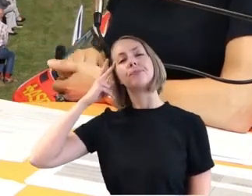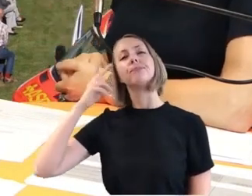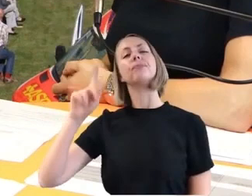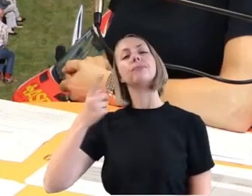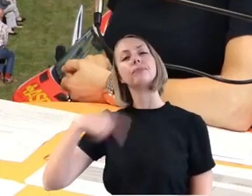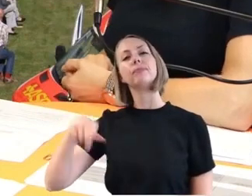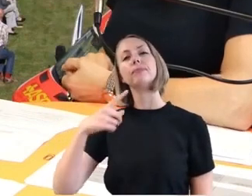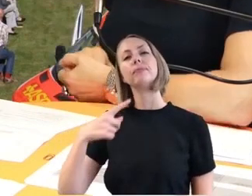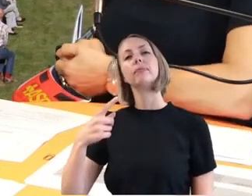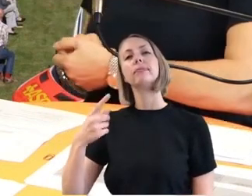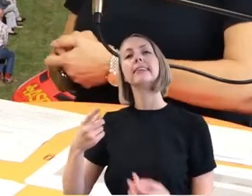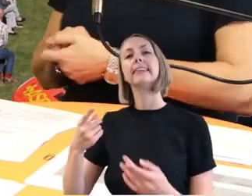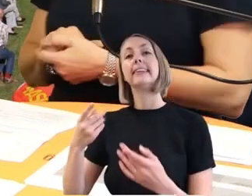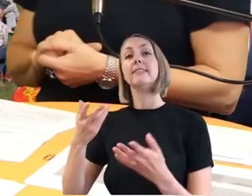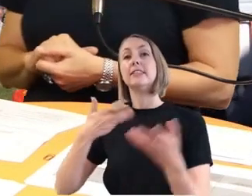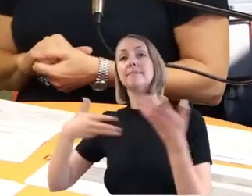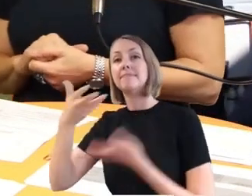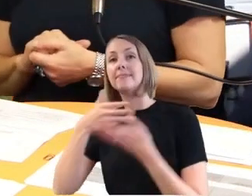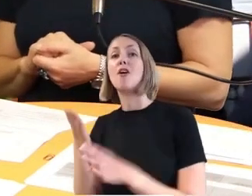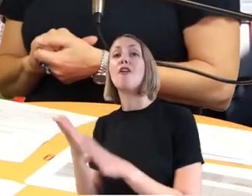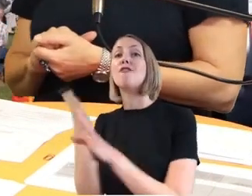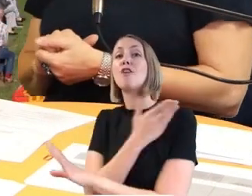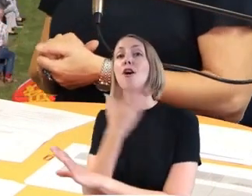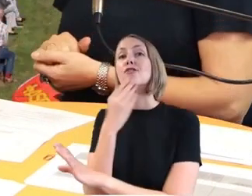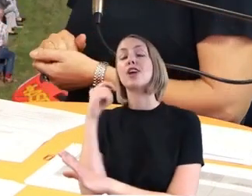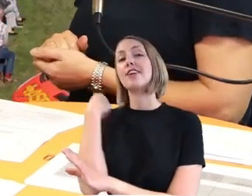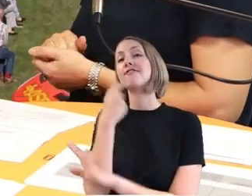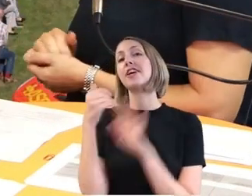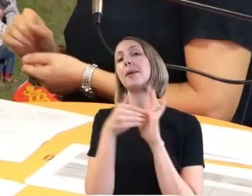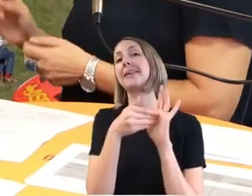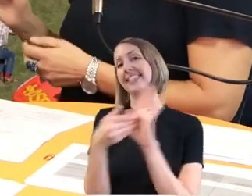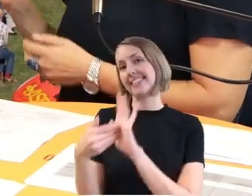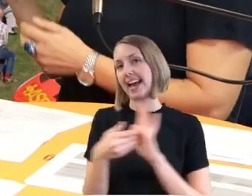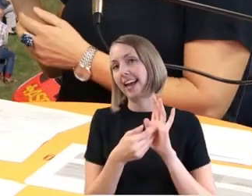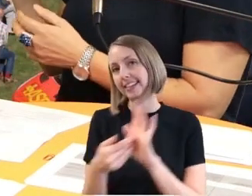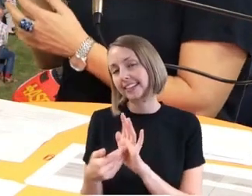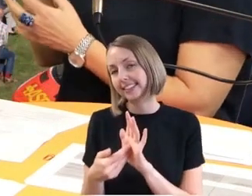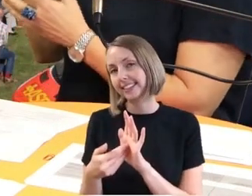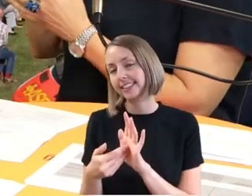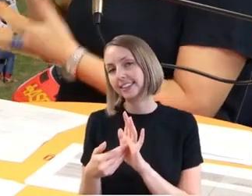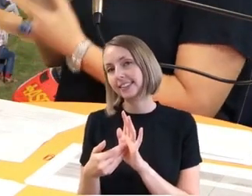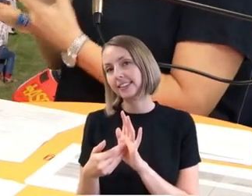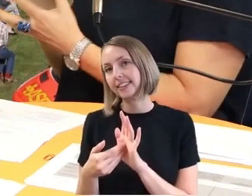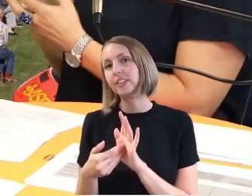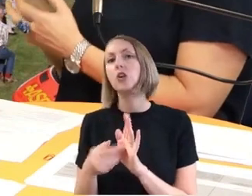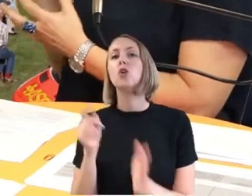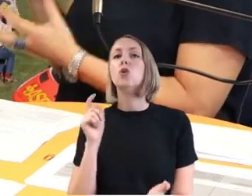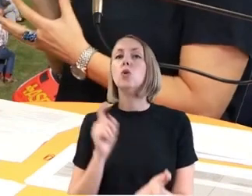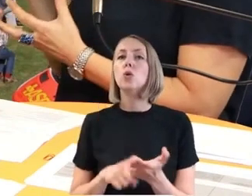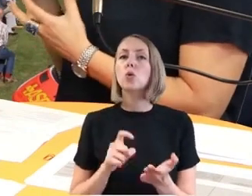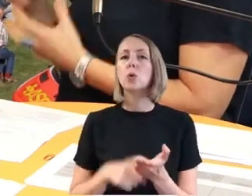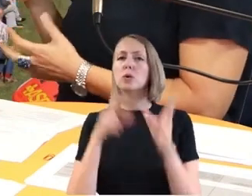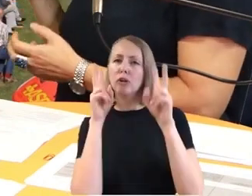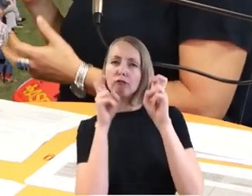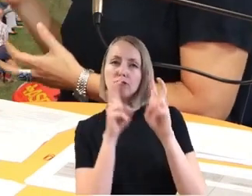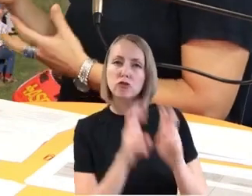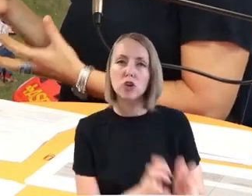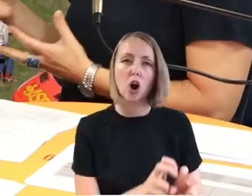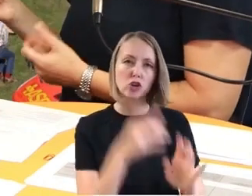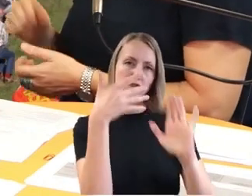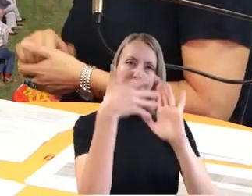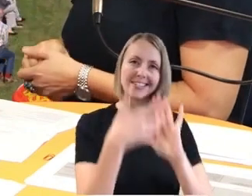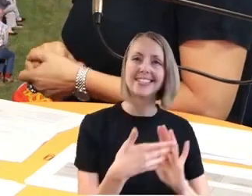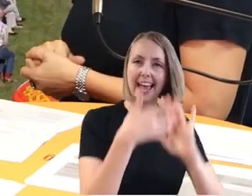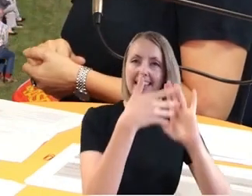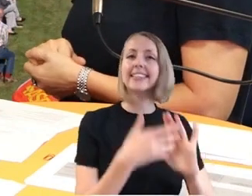wir sprechen wollten wir ja einen kleinen film zeigen weil gerade auch erproben und forschen mit zu